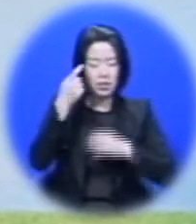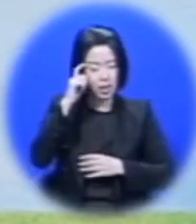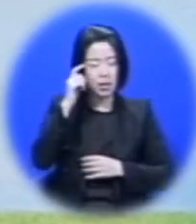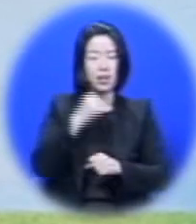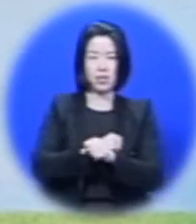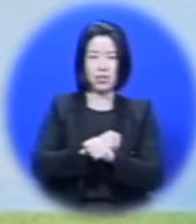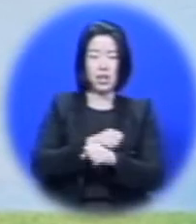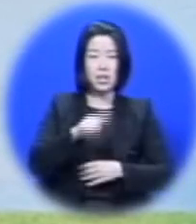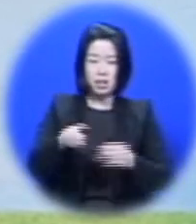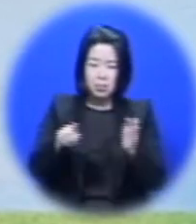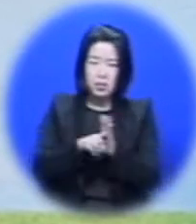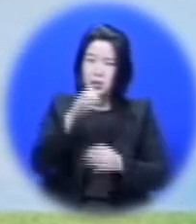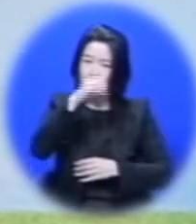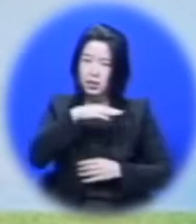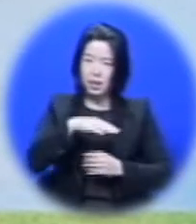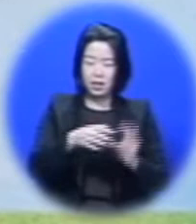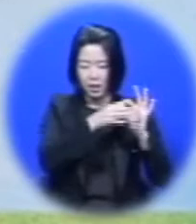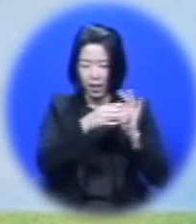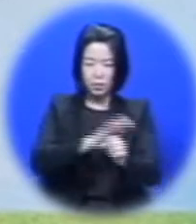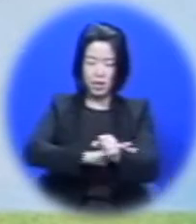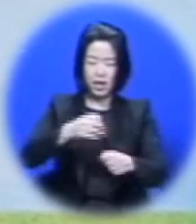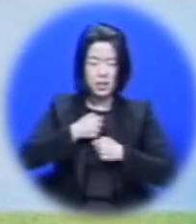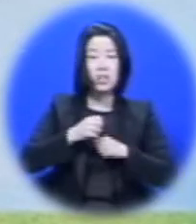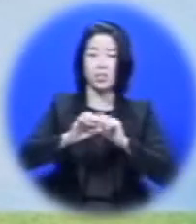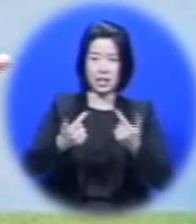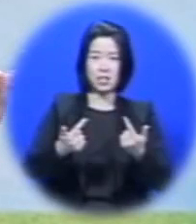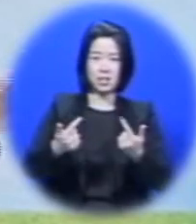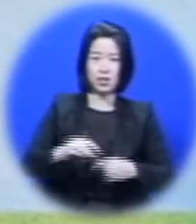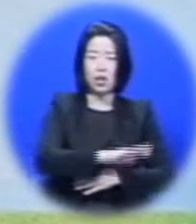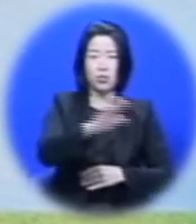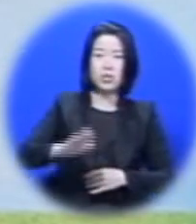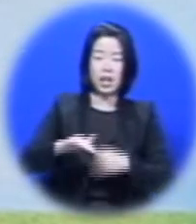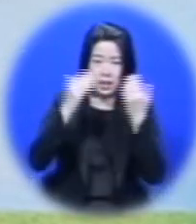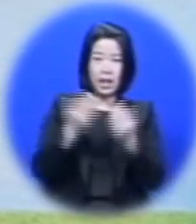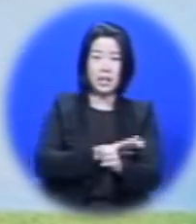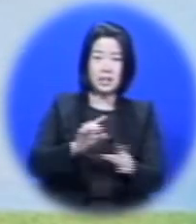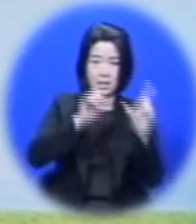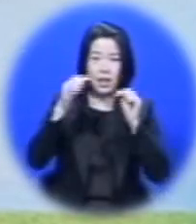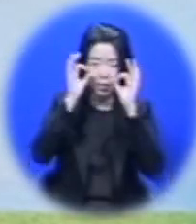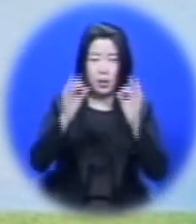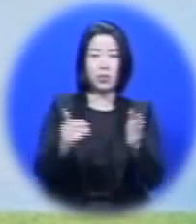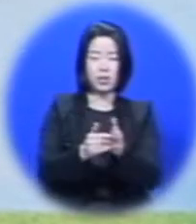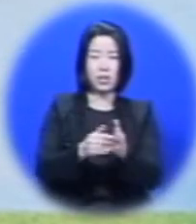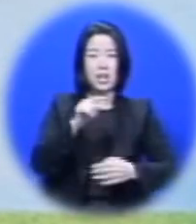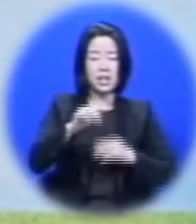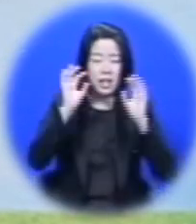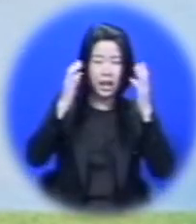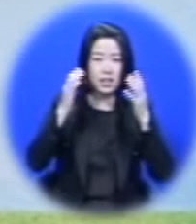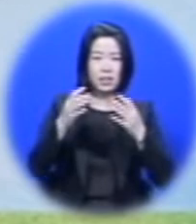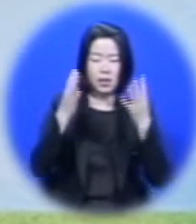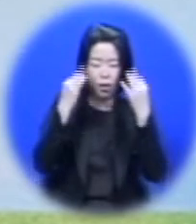믿음이 그냥만 계속 지켜지는 게 아니잖아요. 우리가 다 살아봤잖아요. 이 아이들은 얼마나